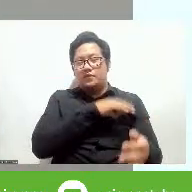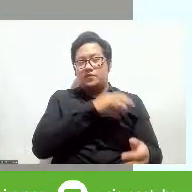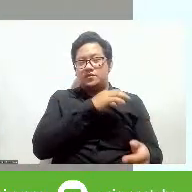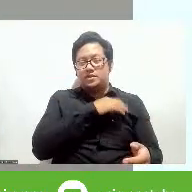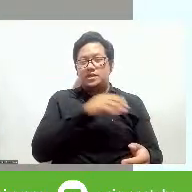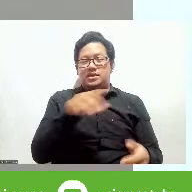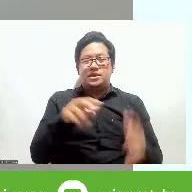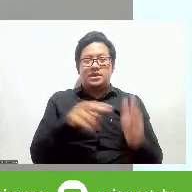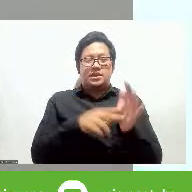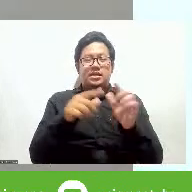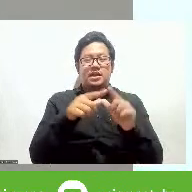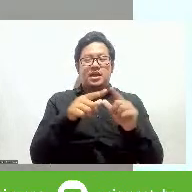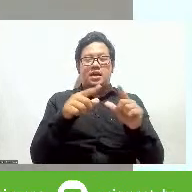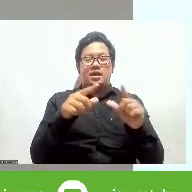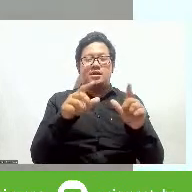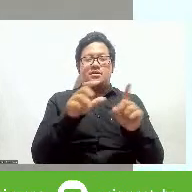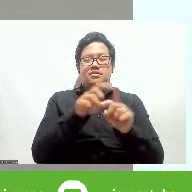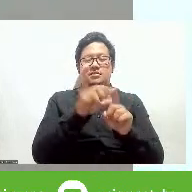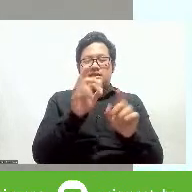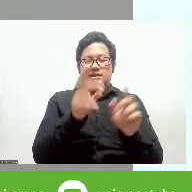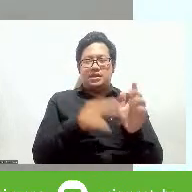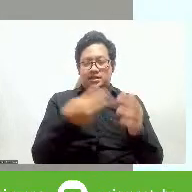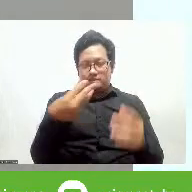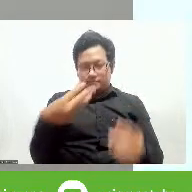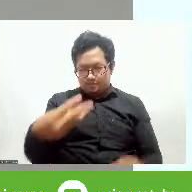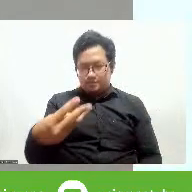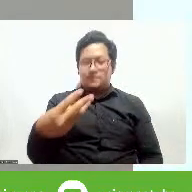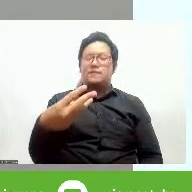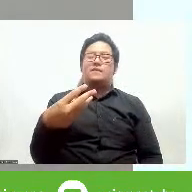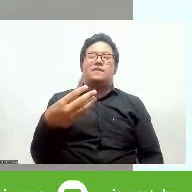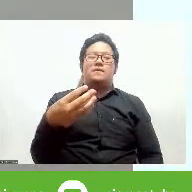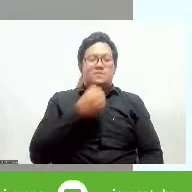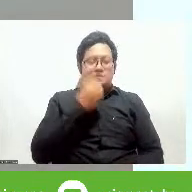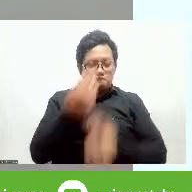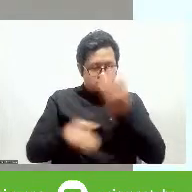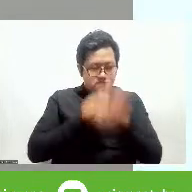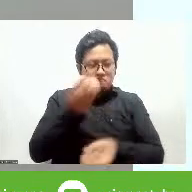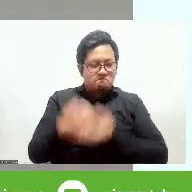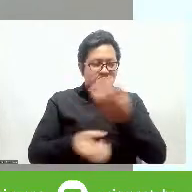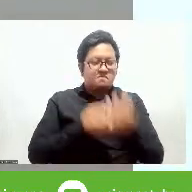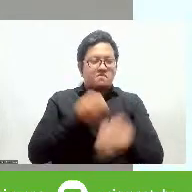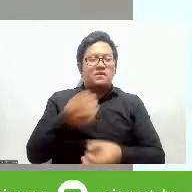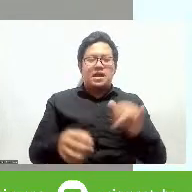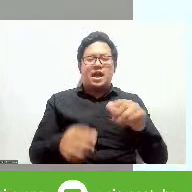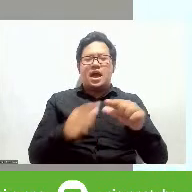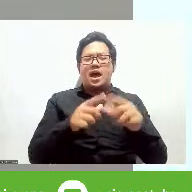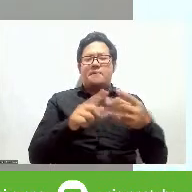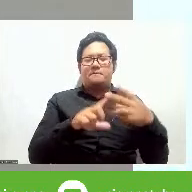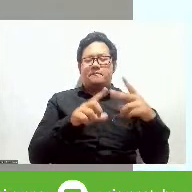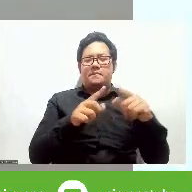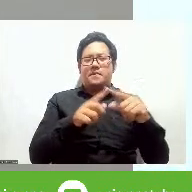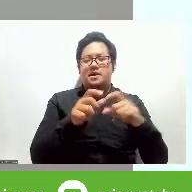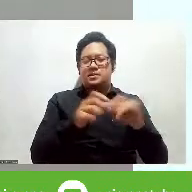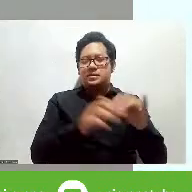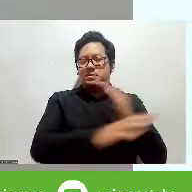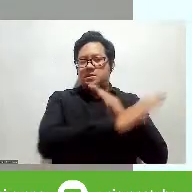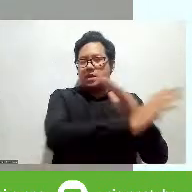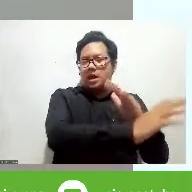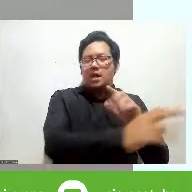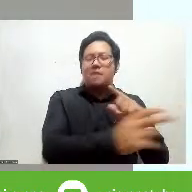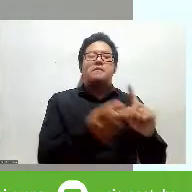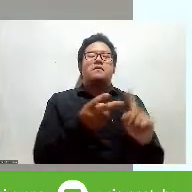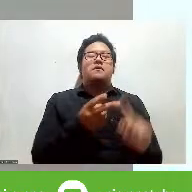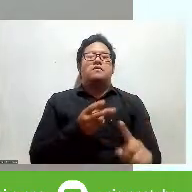Nadine selain juga untuk mencegah abrasi kemudian mempertahankan